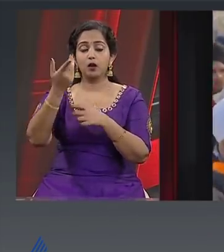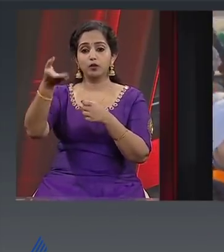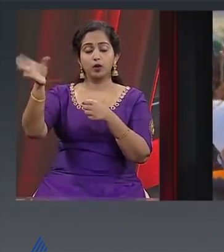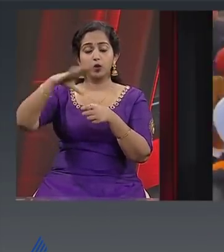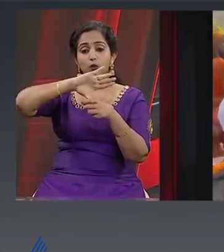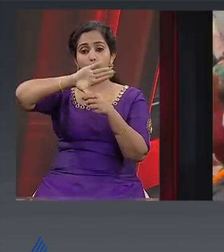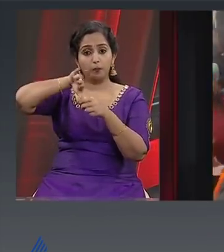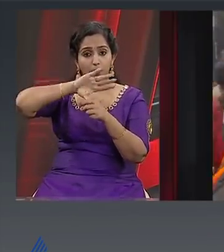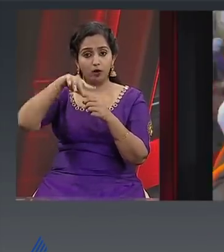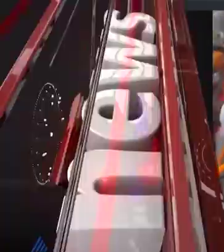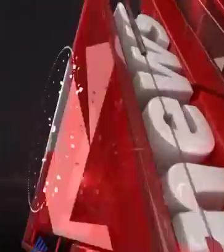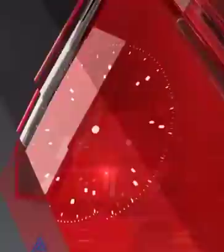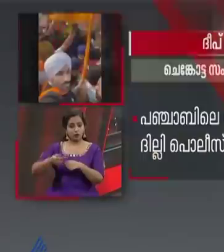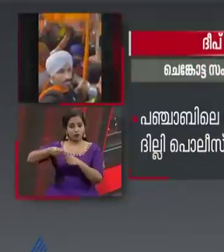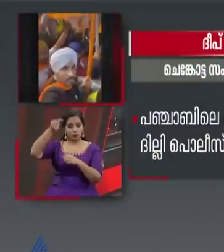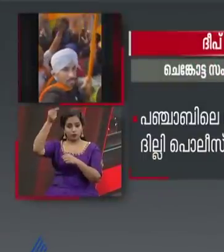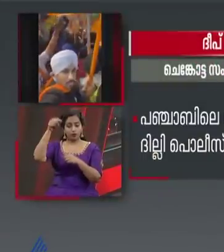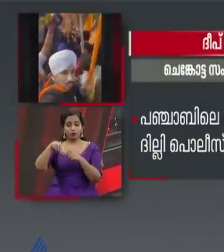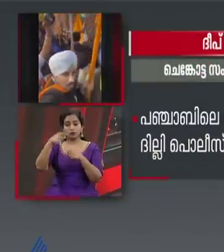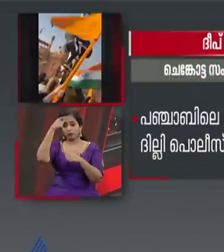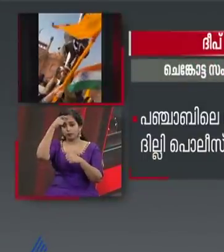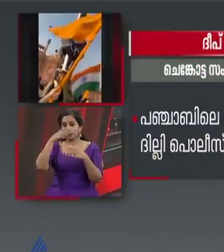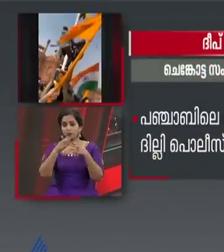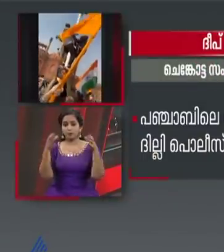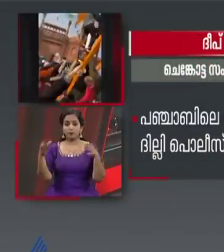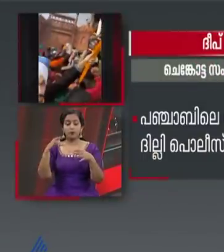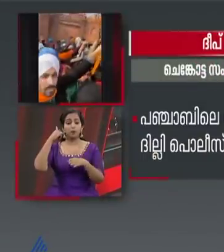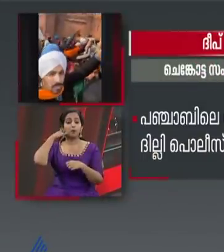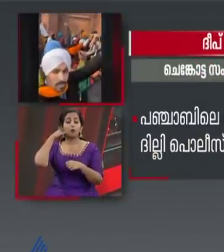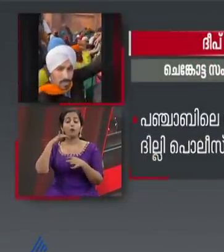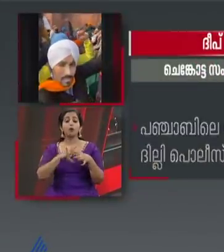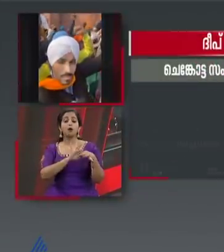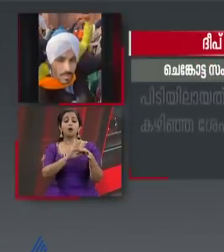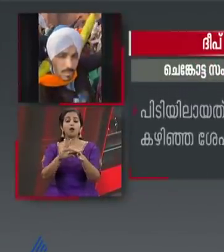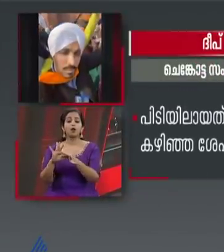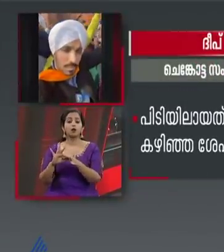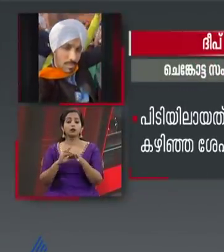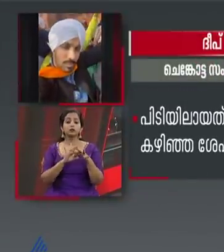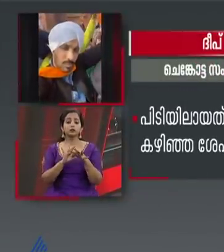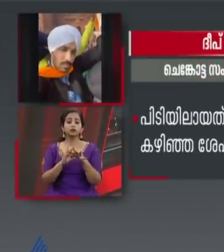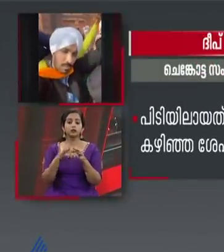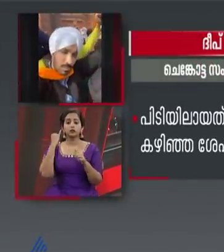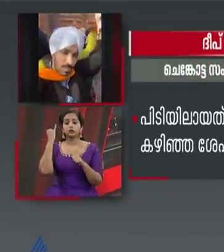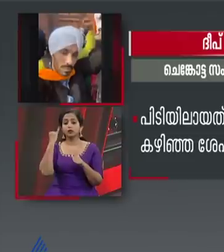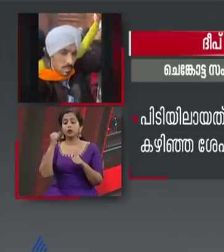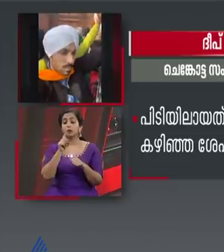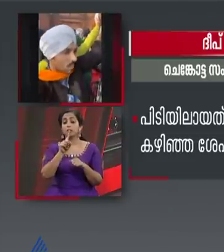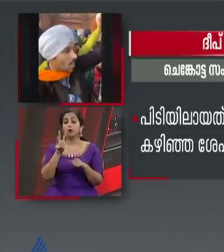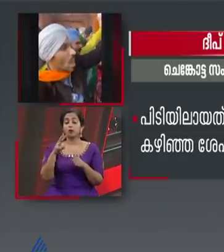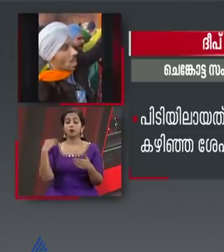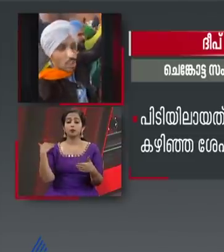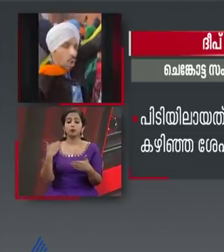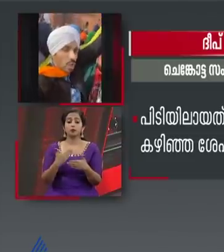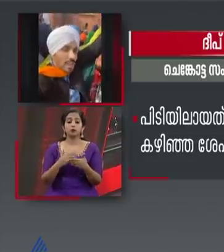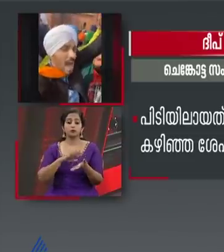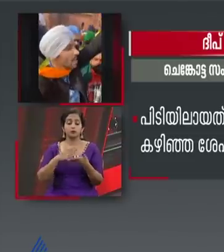ഉയർത്തിയത് വിവാദമായിരുന്നു. മൊബൈൽ ഫോൺ കേന്ദ്രീകരിച്ചുള്ള അന്വേഷണമാണ് 13 ദിവസം ഒളിവിൽ കഴിഞ്ഞ ഇയാളെ കുടുക്കിയത്. ഒളിവിലിരുന്ന്